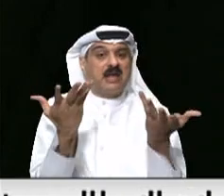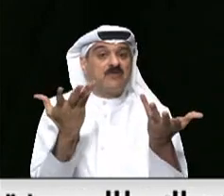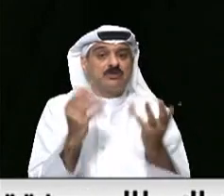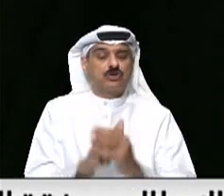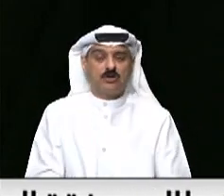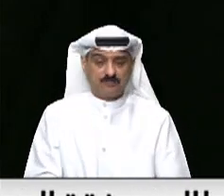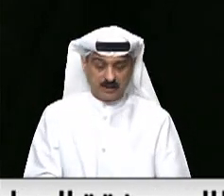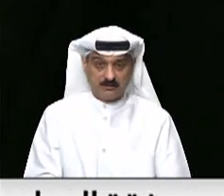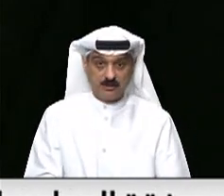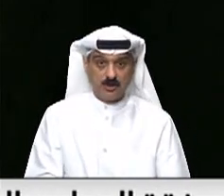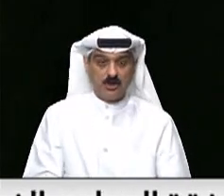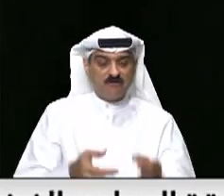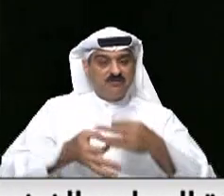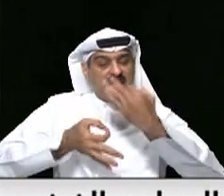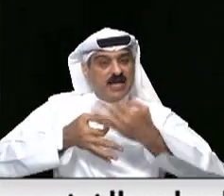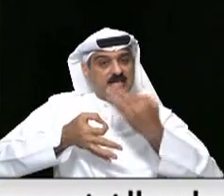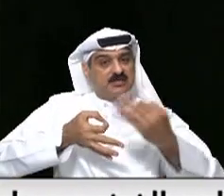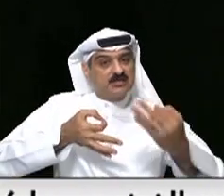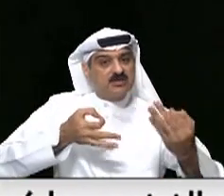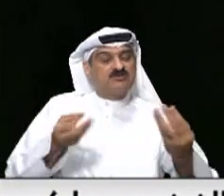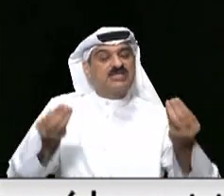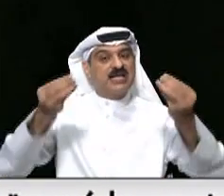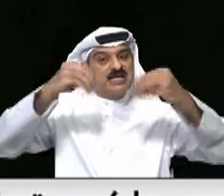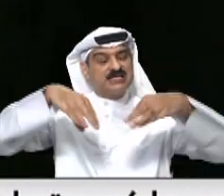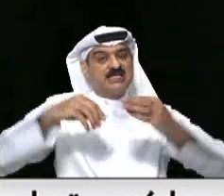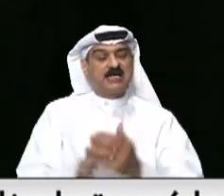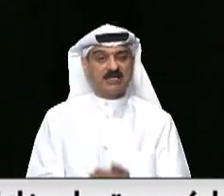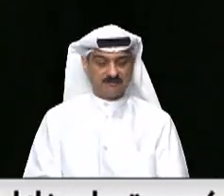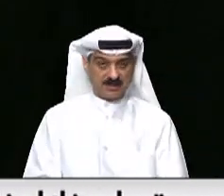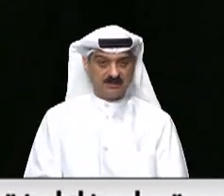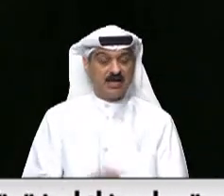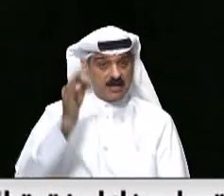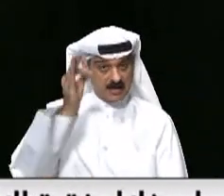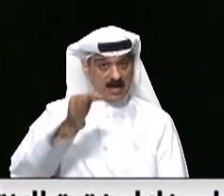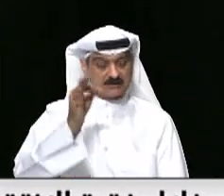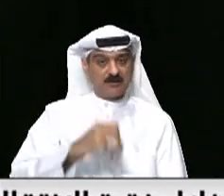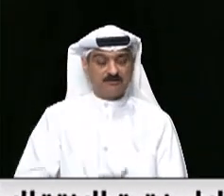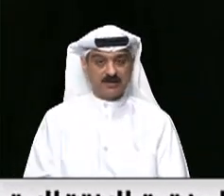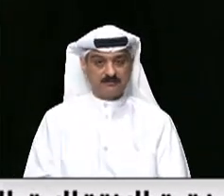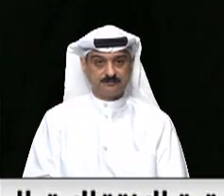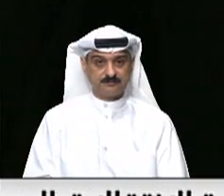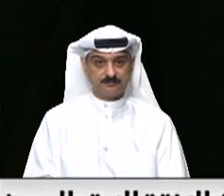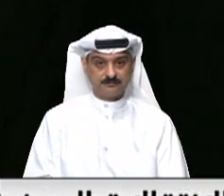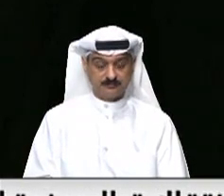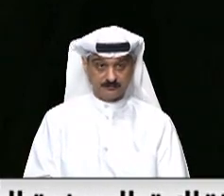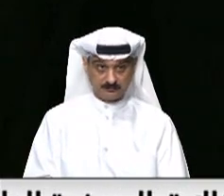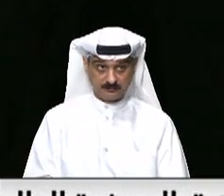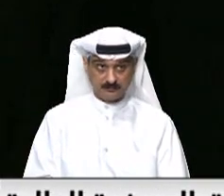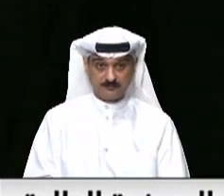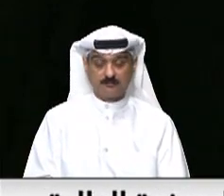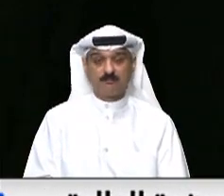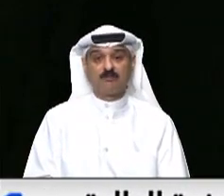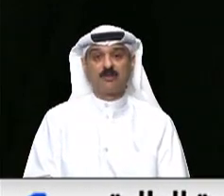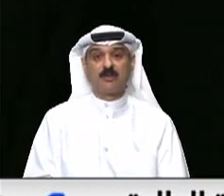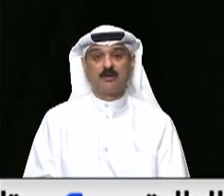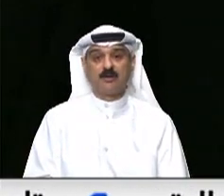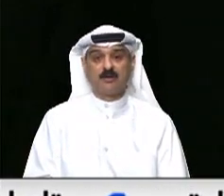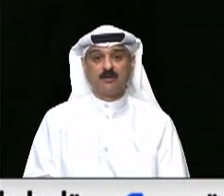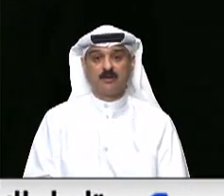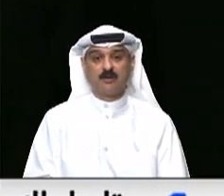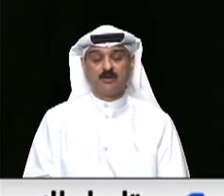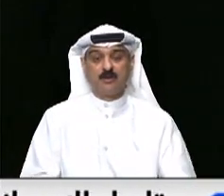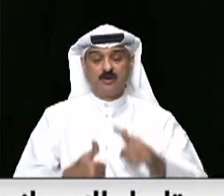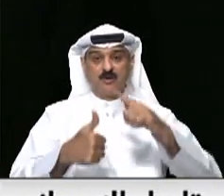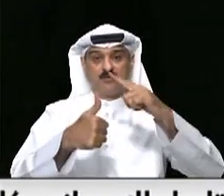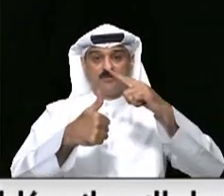إن كان بإمكانك أن تشرح لنا أكثر أو بهذه المواقع بالذات. أكيد طبعا بالنسبة إلى قوات أخماتوف،